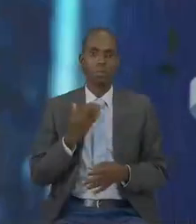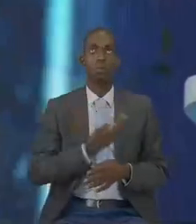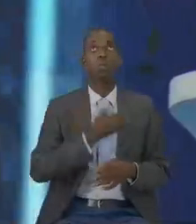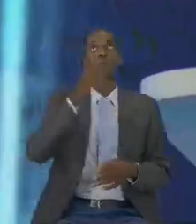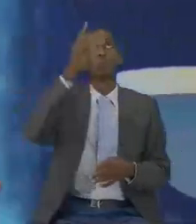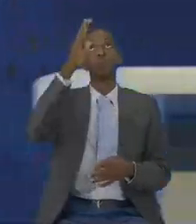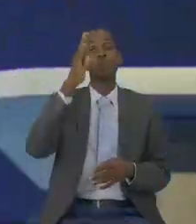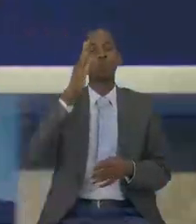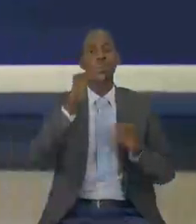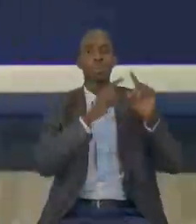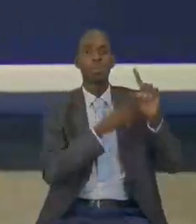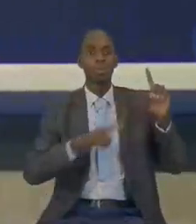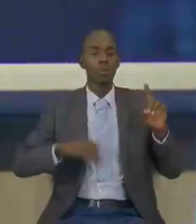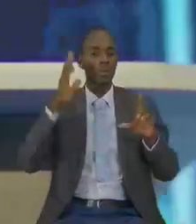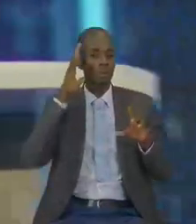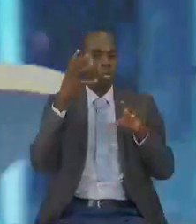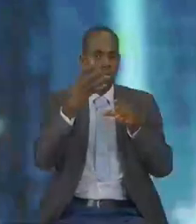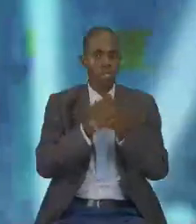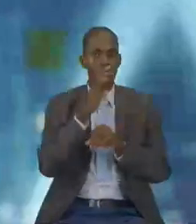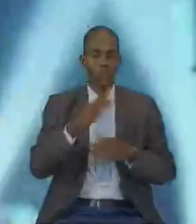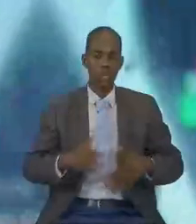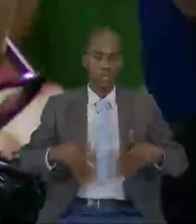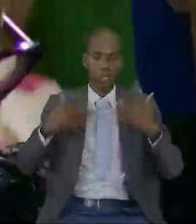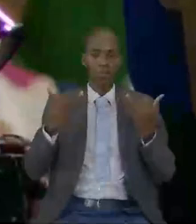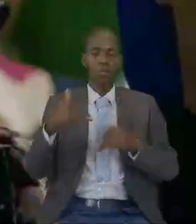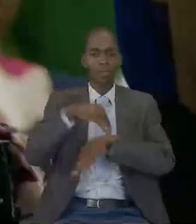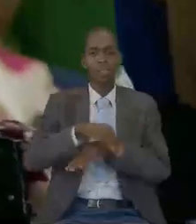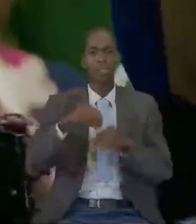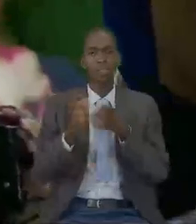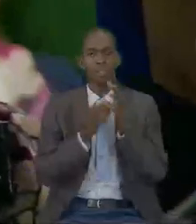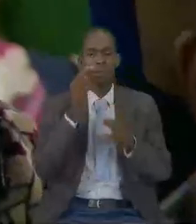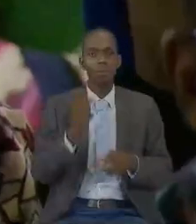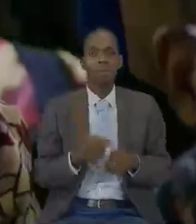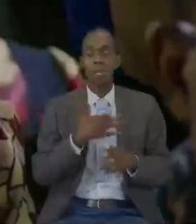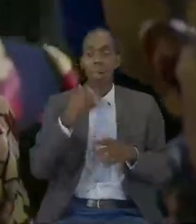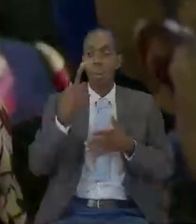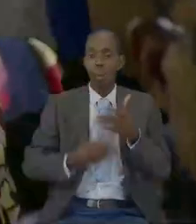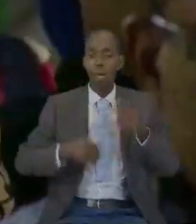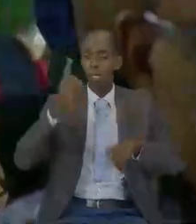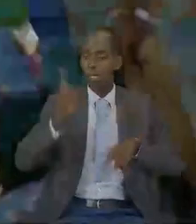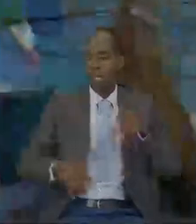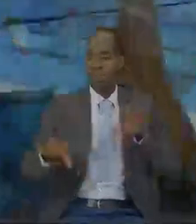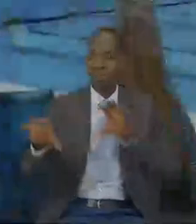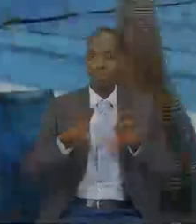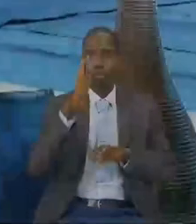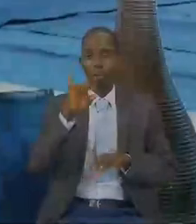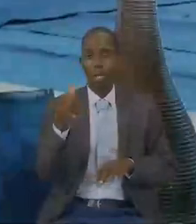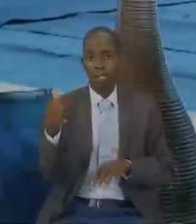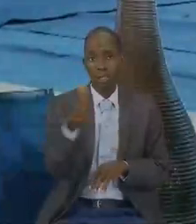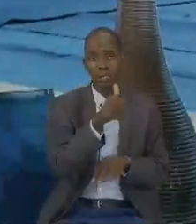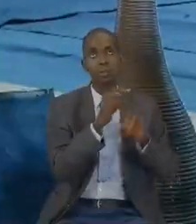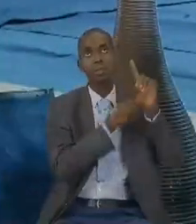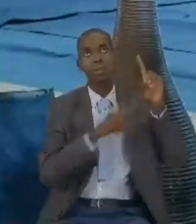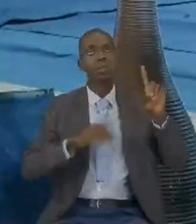notre Dieu. Le Seigneur va reprendre ta vie ce soir. Et ce que tu ne pouvais pas